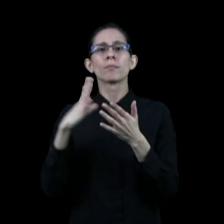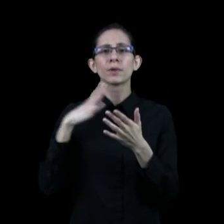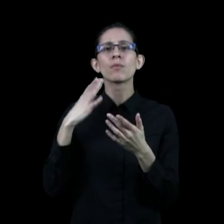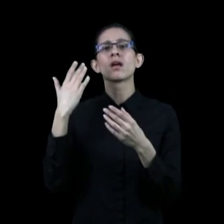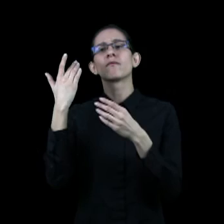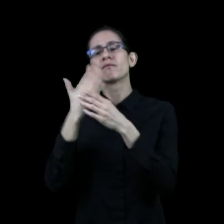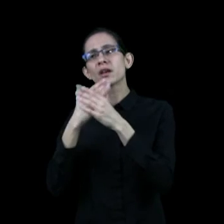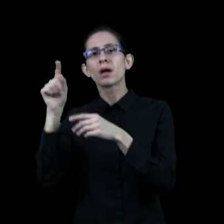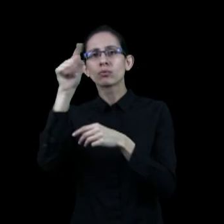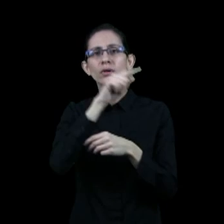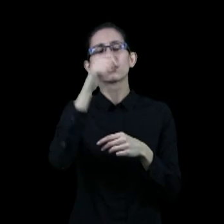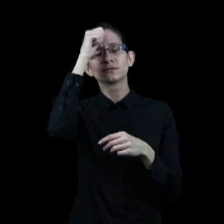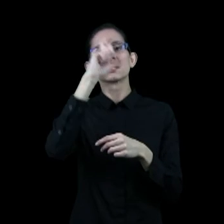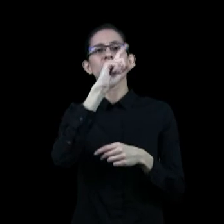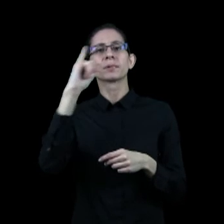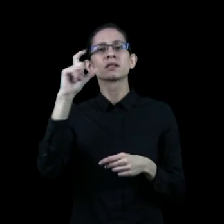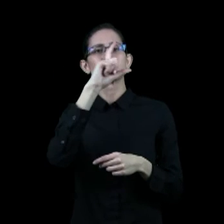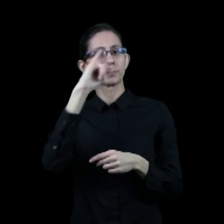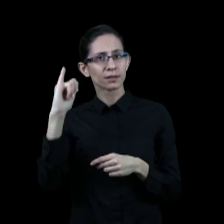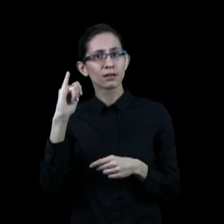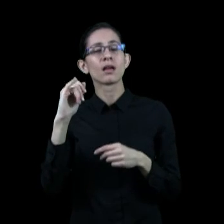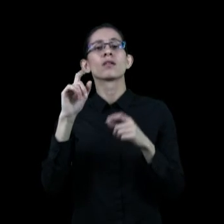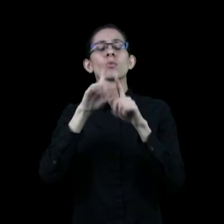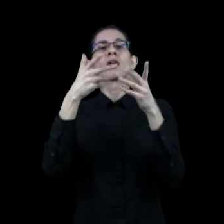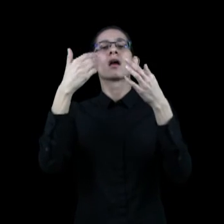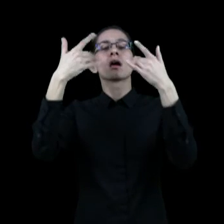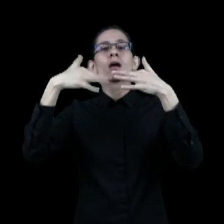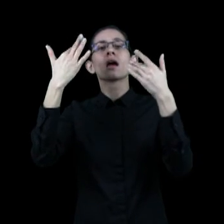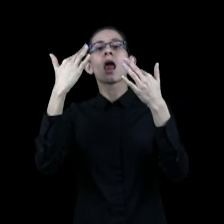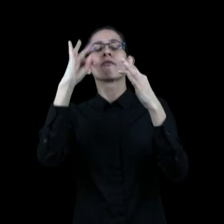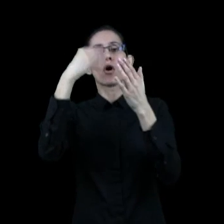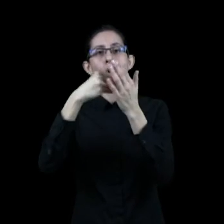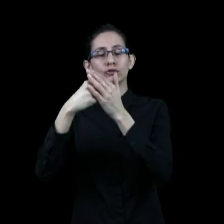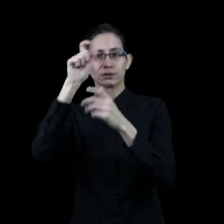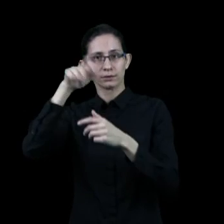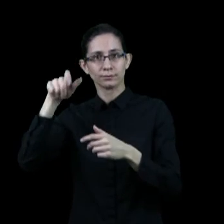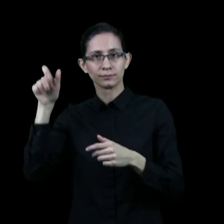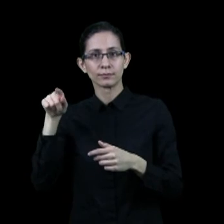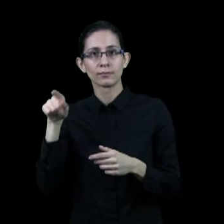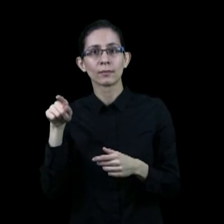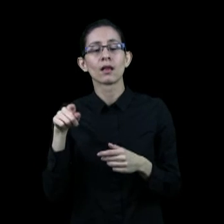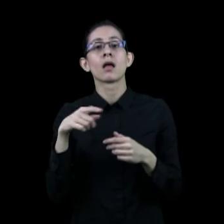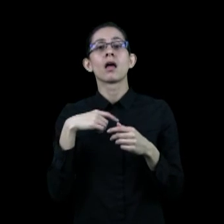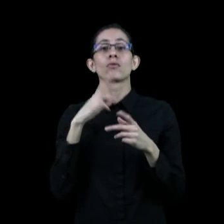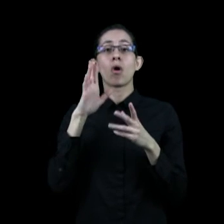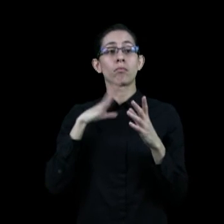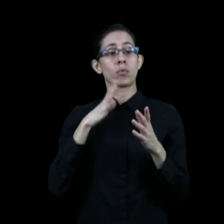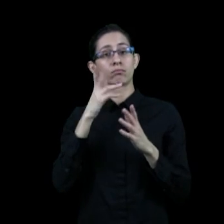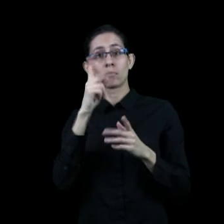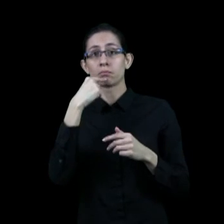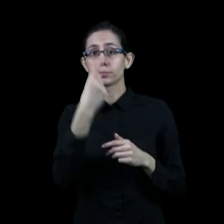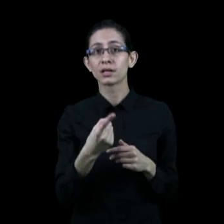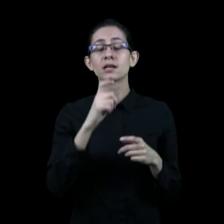U odnosi się do konsumentów miejskich. Jest to wskaźnik, który podaje się najczęściej, ponieważ większość